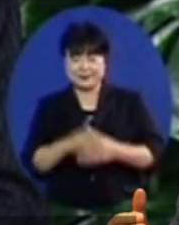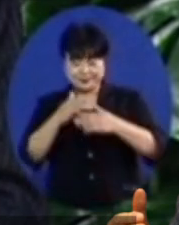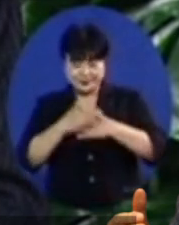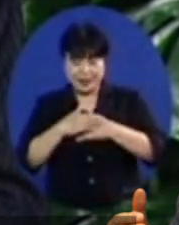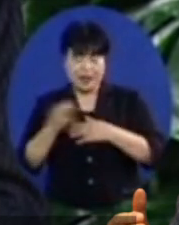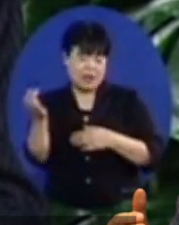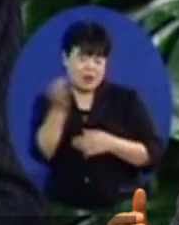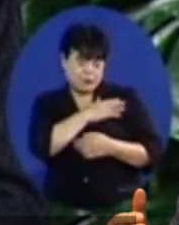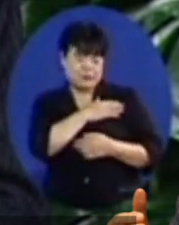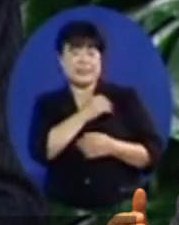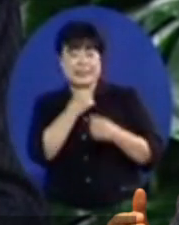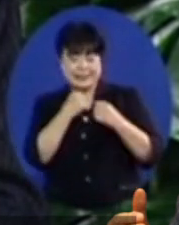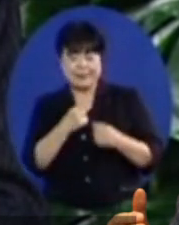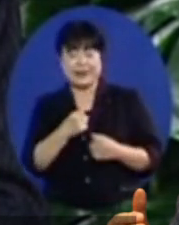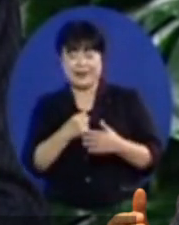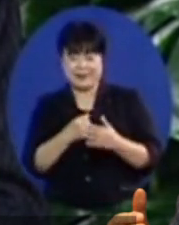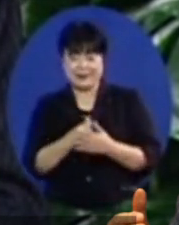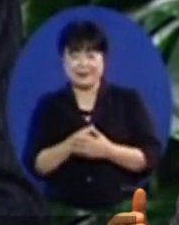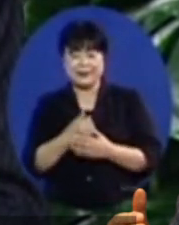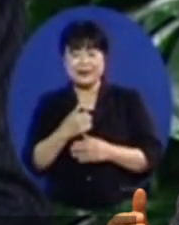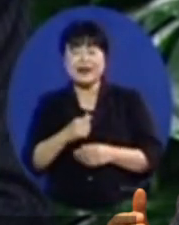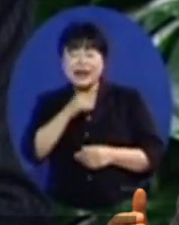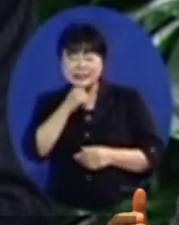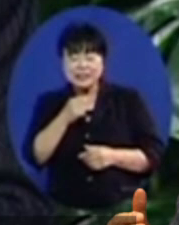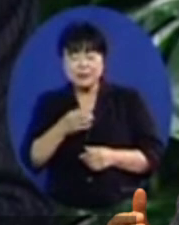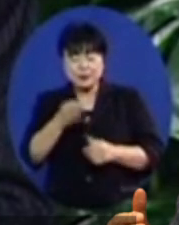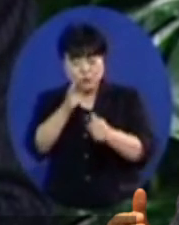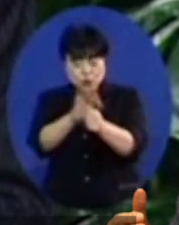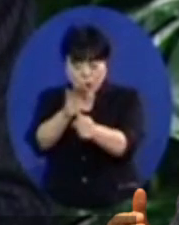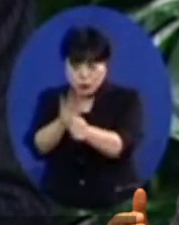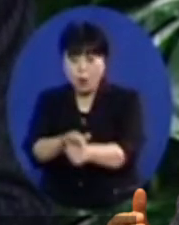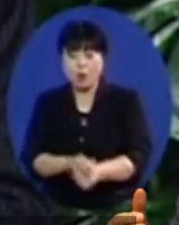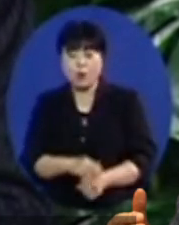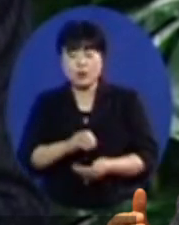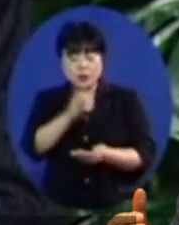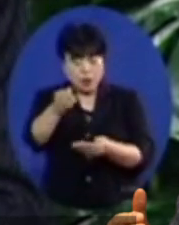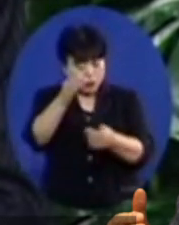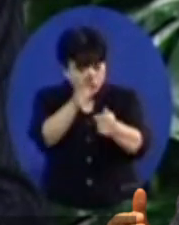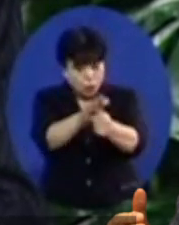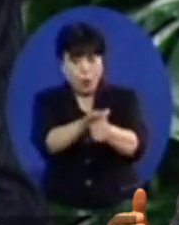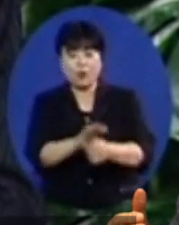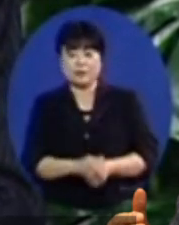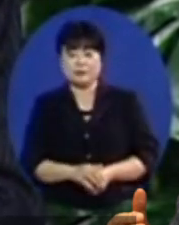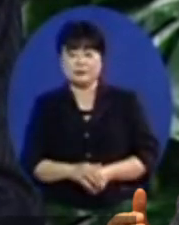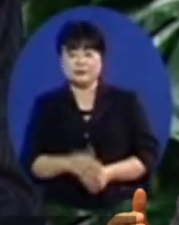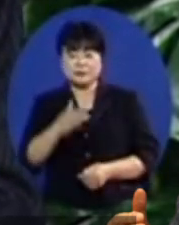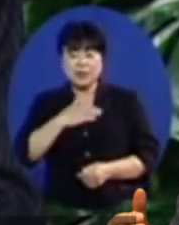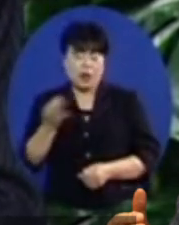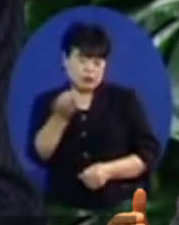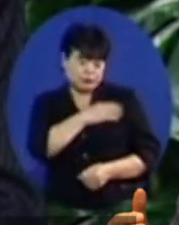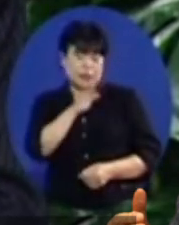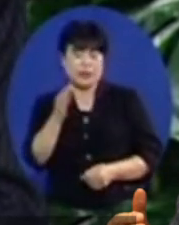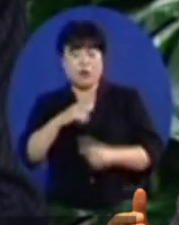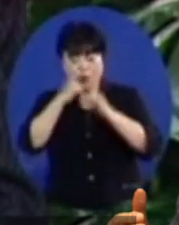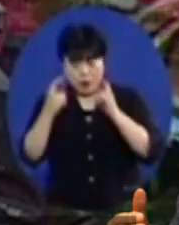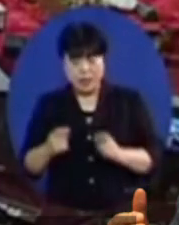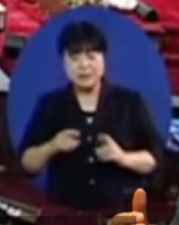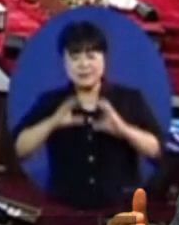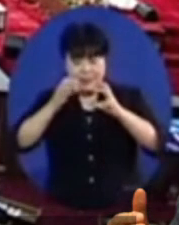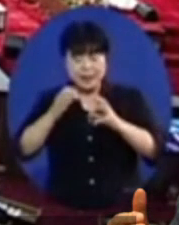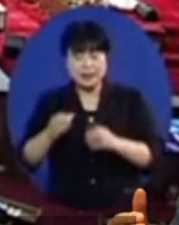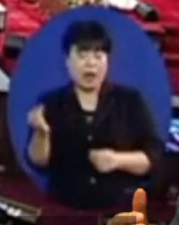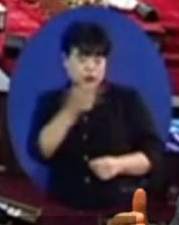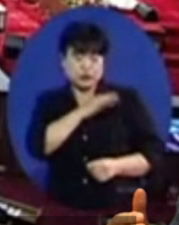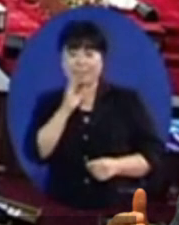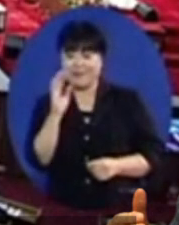내가 잘 살아야 남에게 나누어 줄 수 있지. 내가 못 살면 아무것도 못하는 것입니다. 그러면 나라도 잘 살아야 되고 개인도 잘 살아야 돼요.